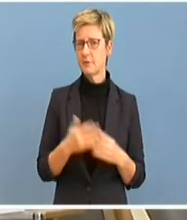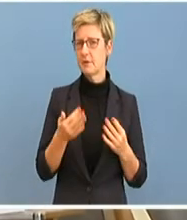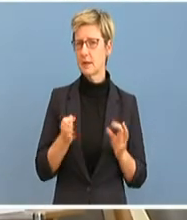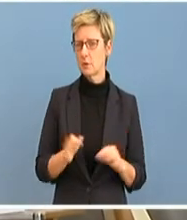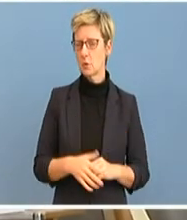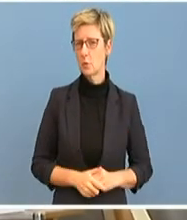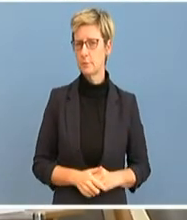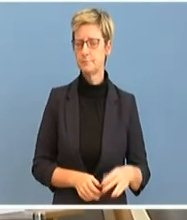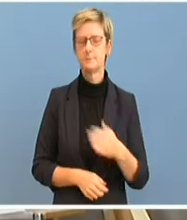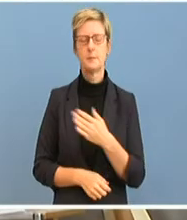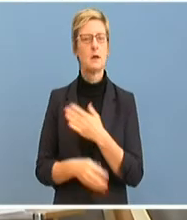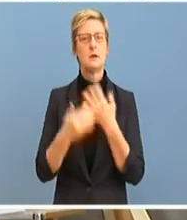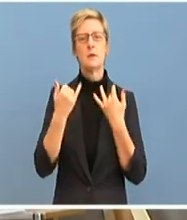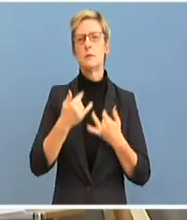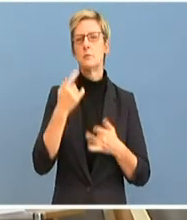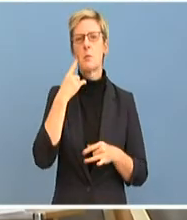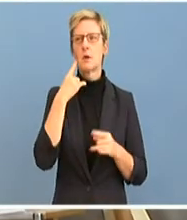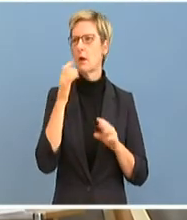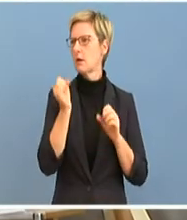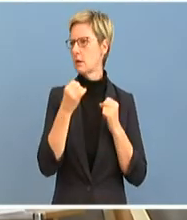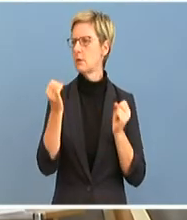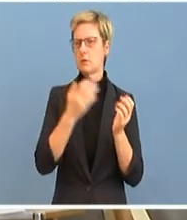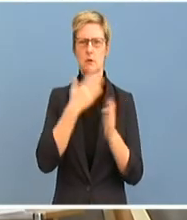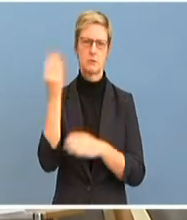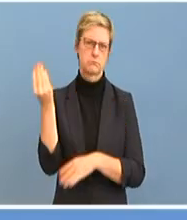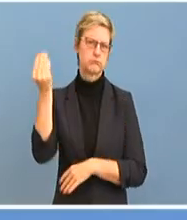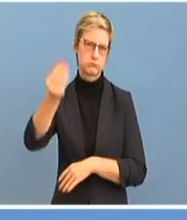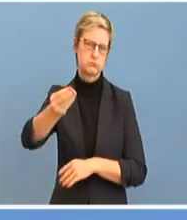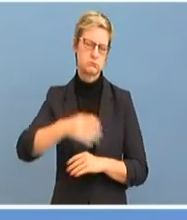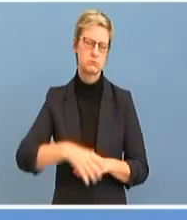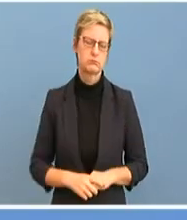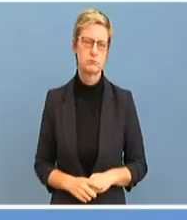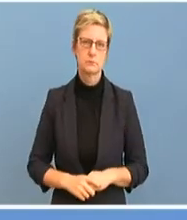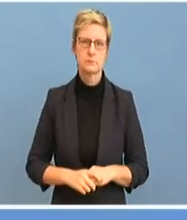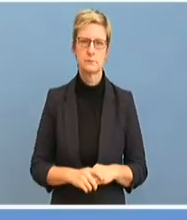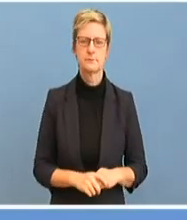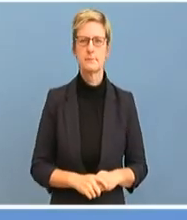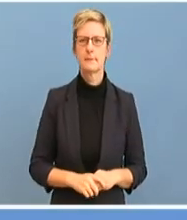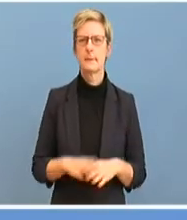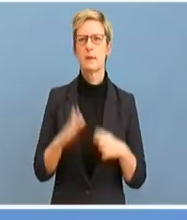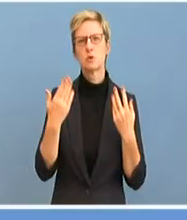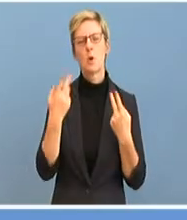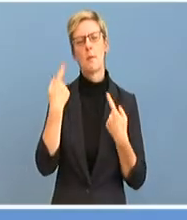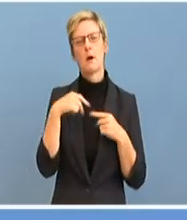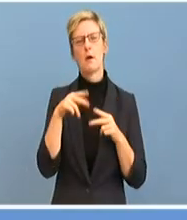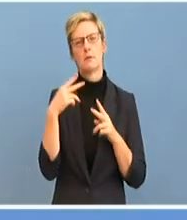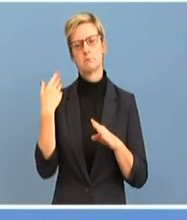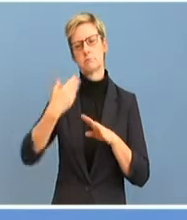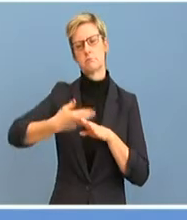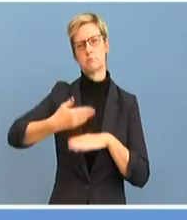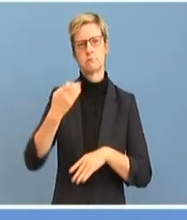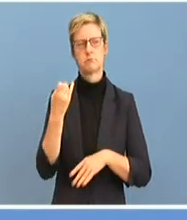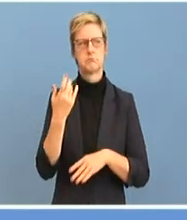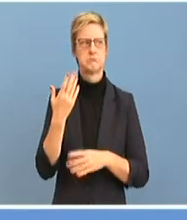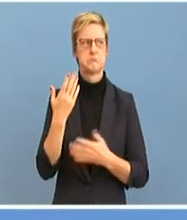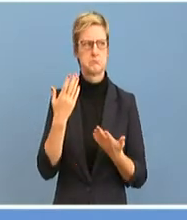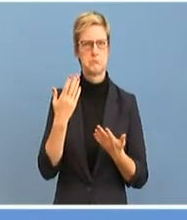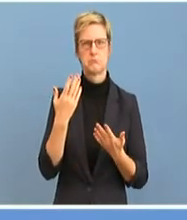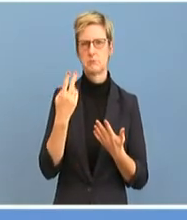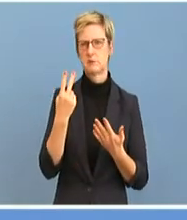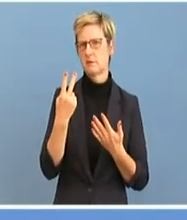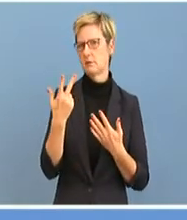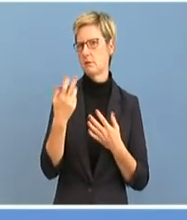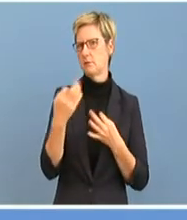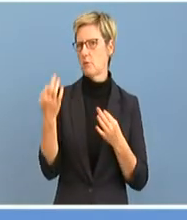Ich kann das jetzt hier nicht, aber das können wir sicherlich nachliefern. Ja, das ist die Beobachtung über die letzten 2-3